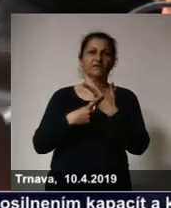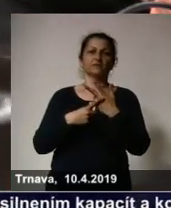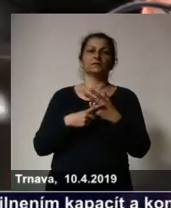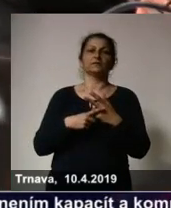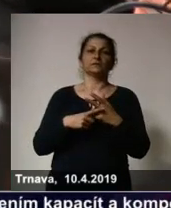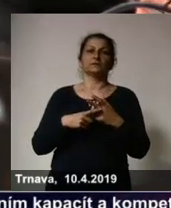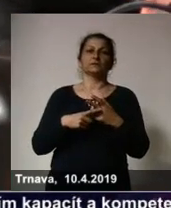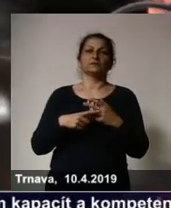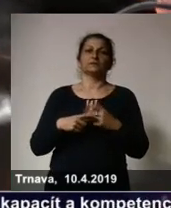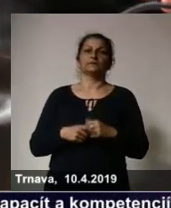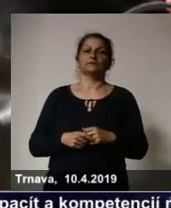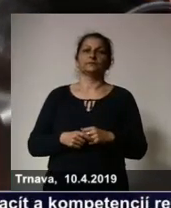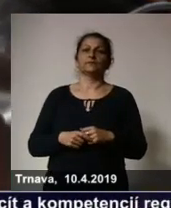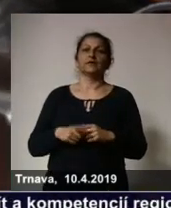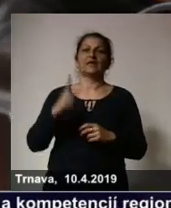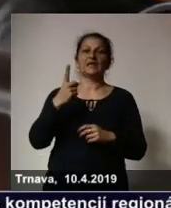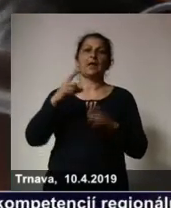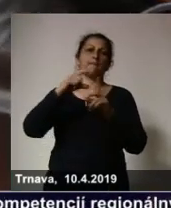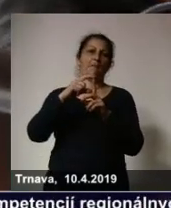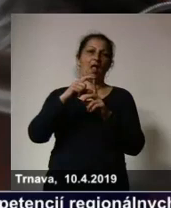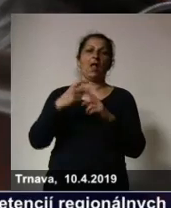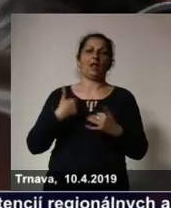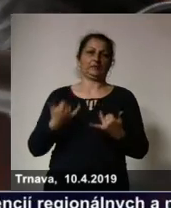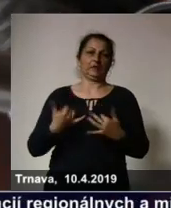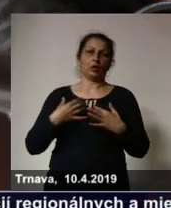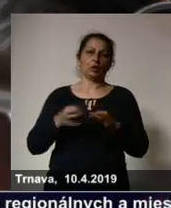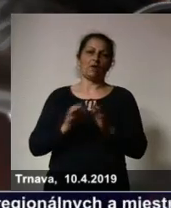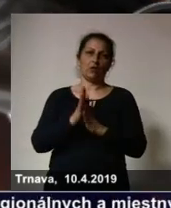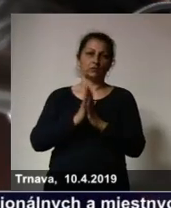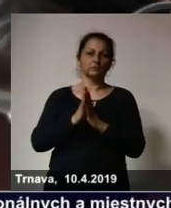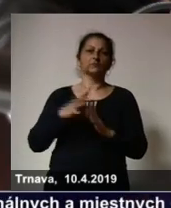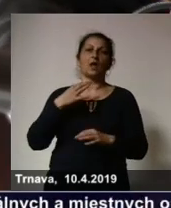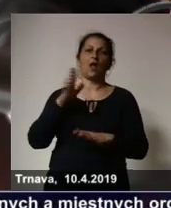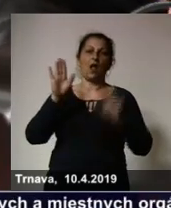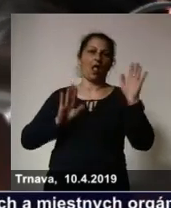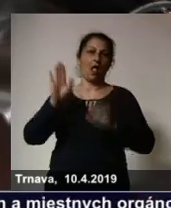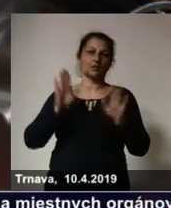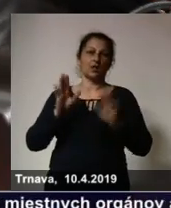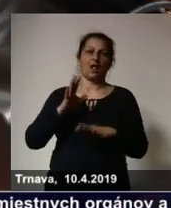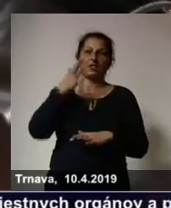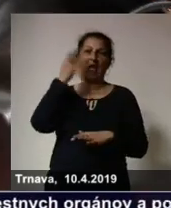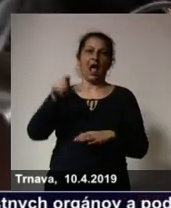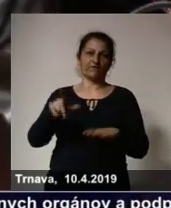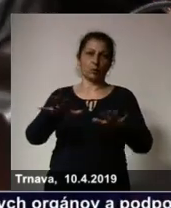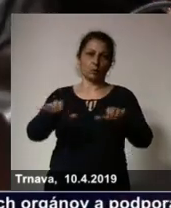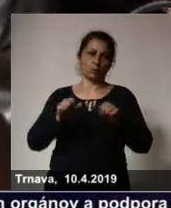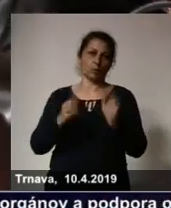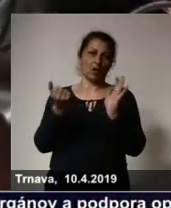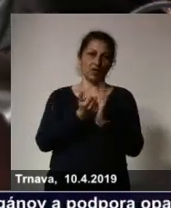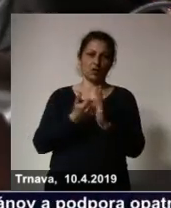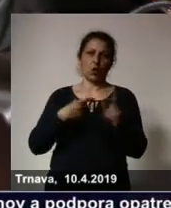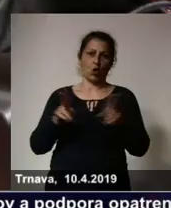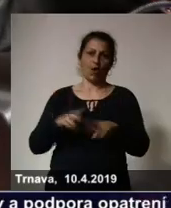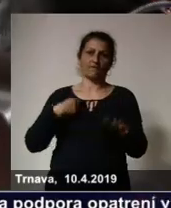teda LIFE IP. Dovolím si vás teda požiadať o hlasovanie o navrhnutom uznesení, tak ako vám v plnom